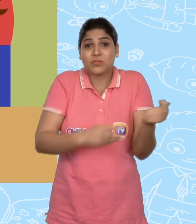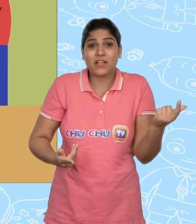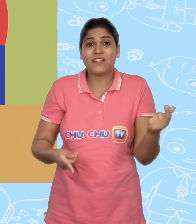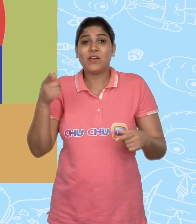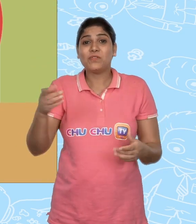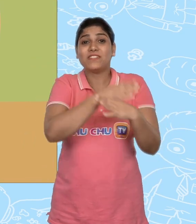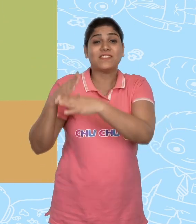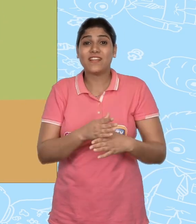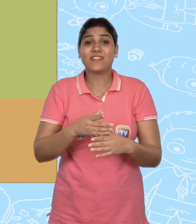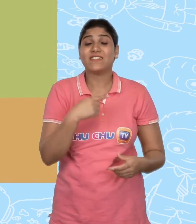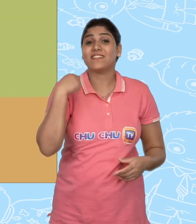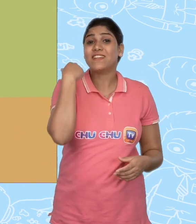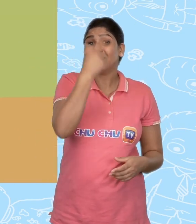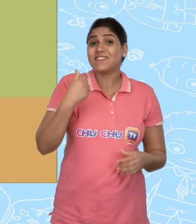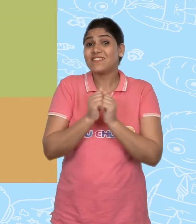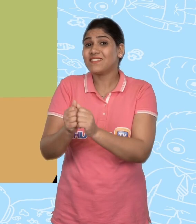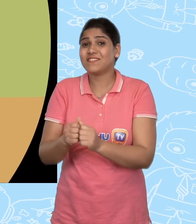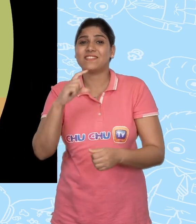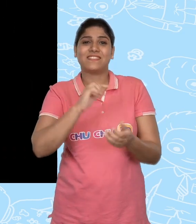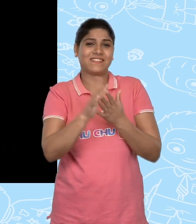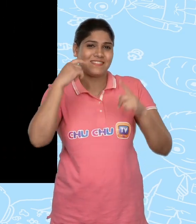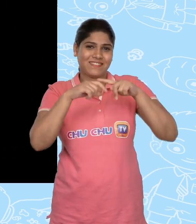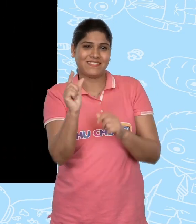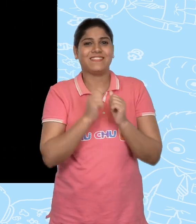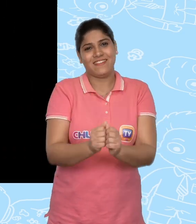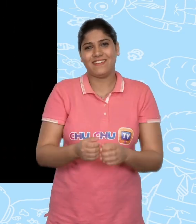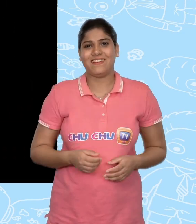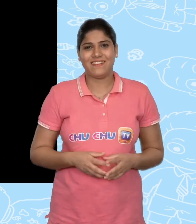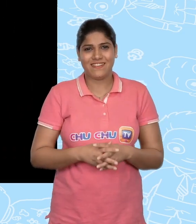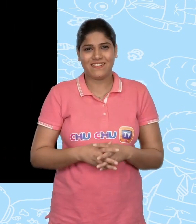था और वो उसे बांटती थी चीकू के साथ।